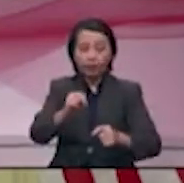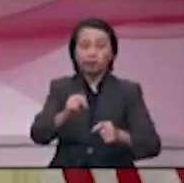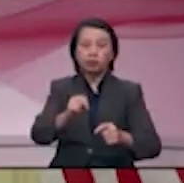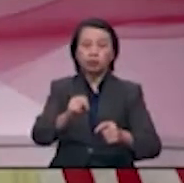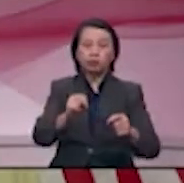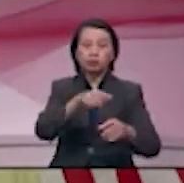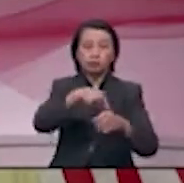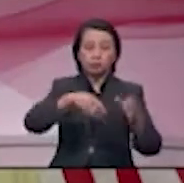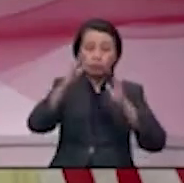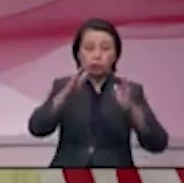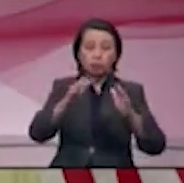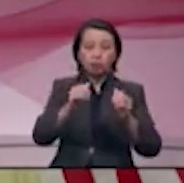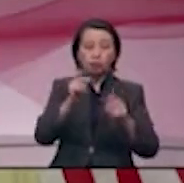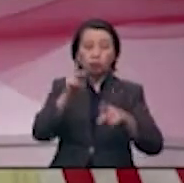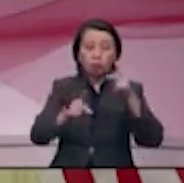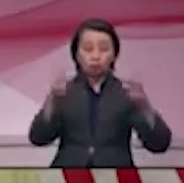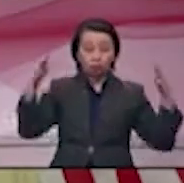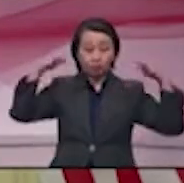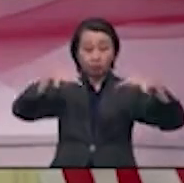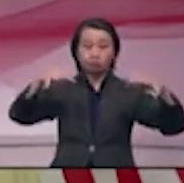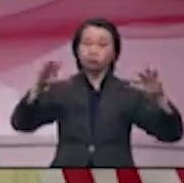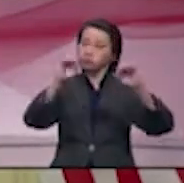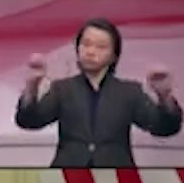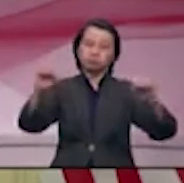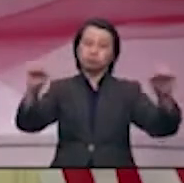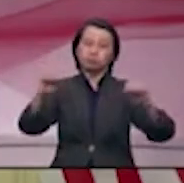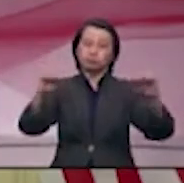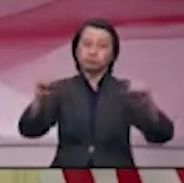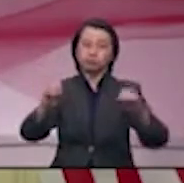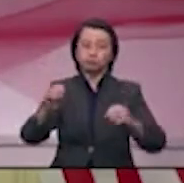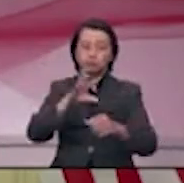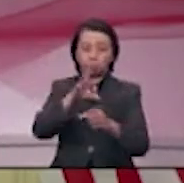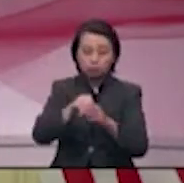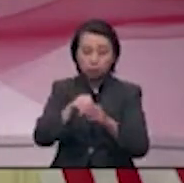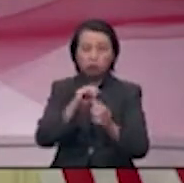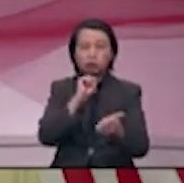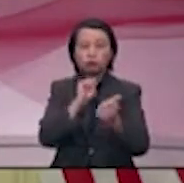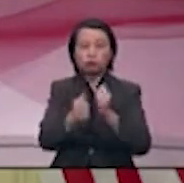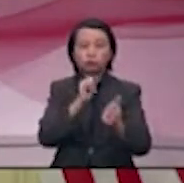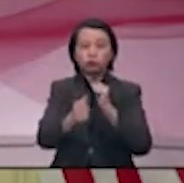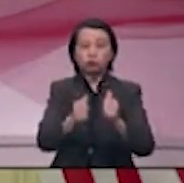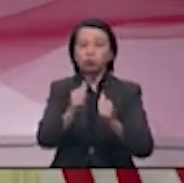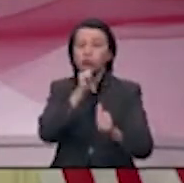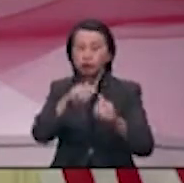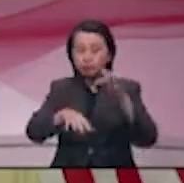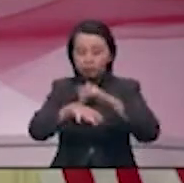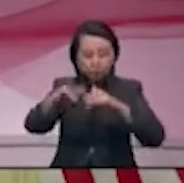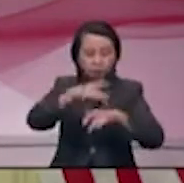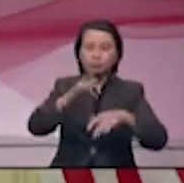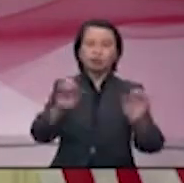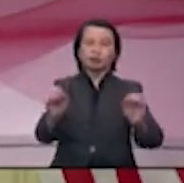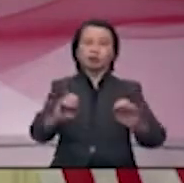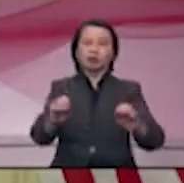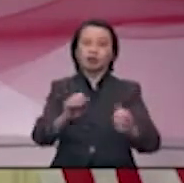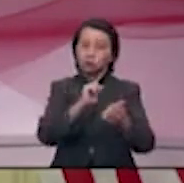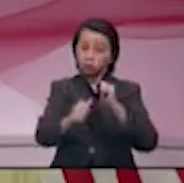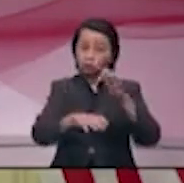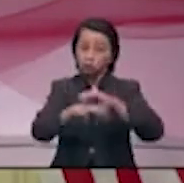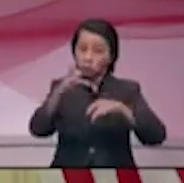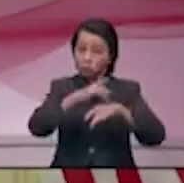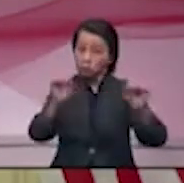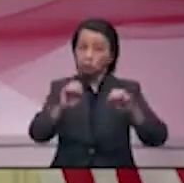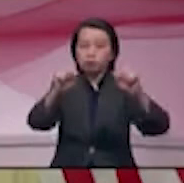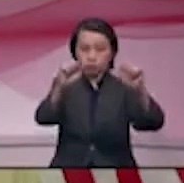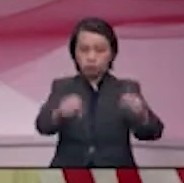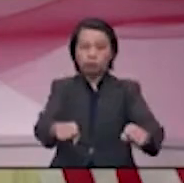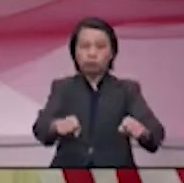tanpa penonton yang melibatkan sukan tiade bersentuhan ya